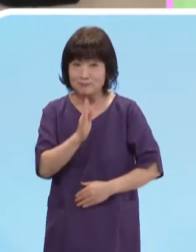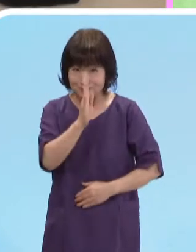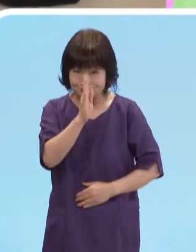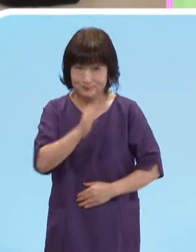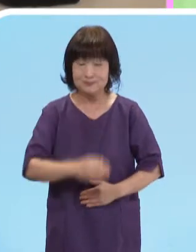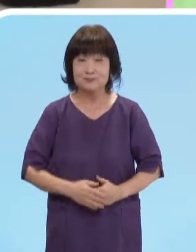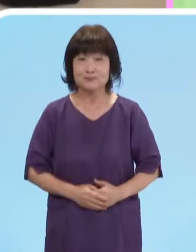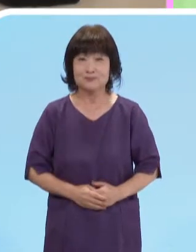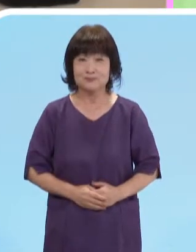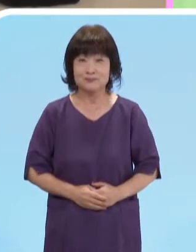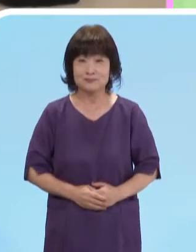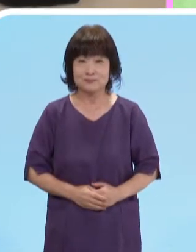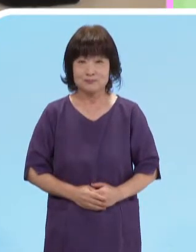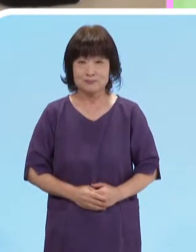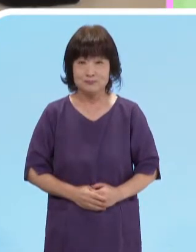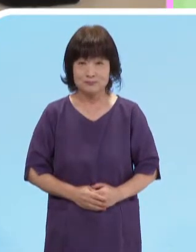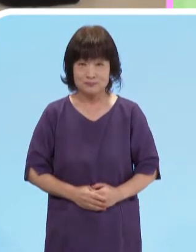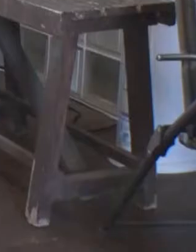ませんか。